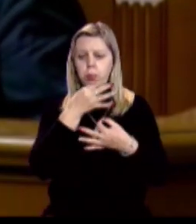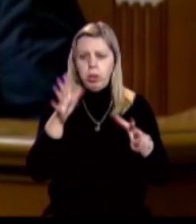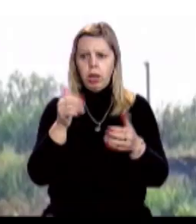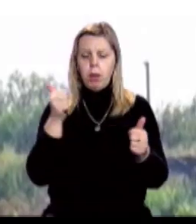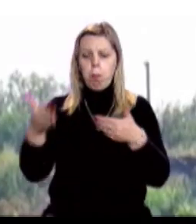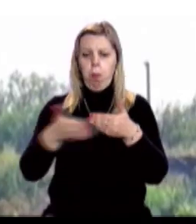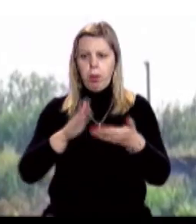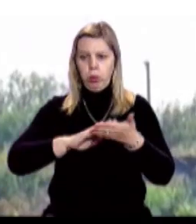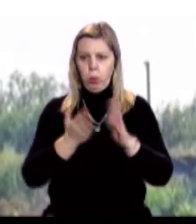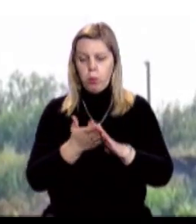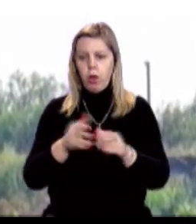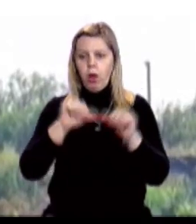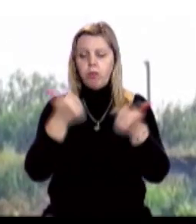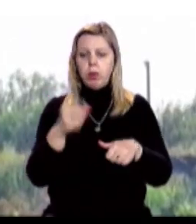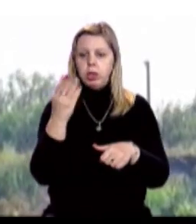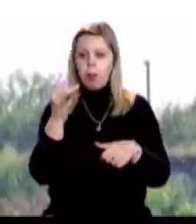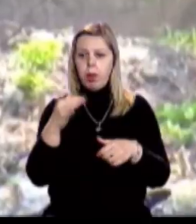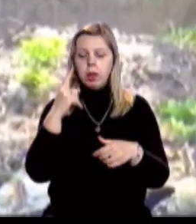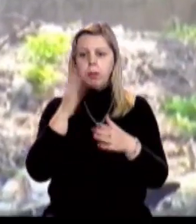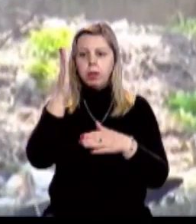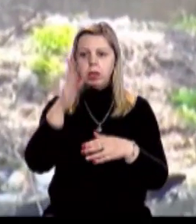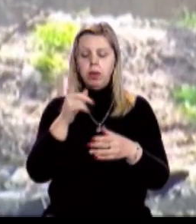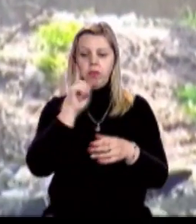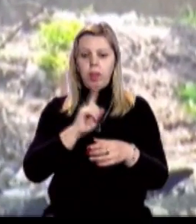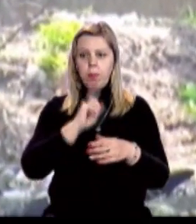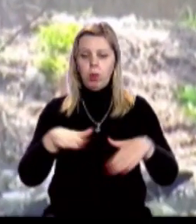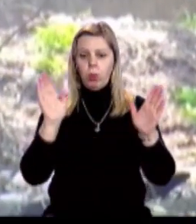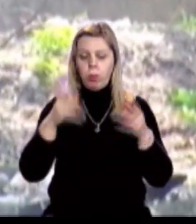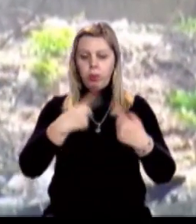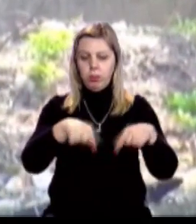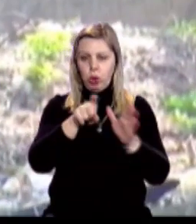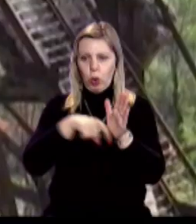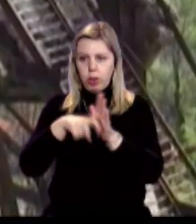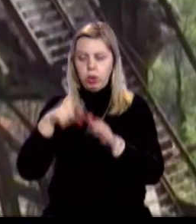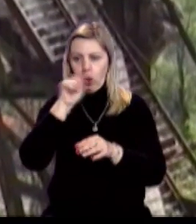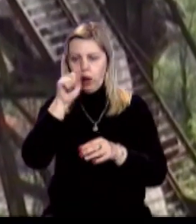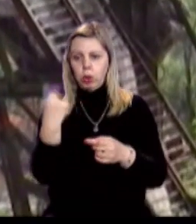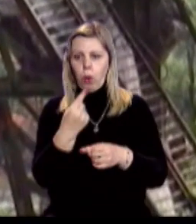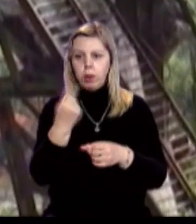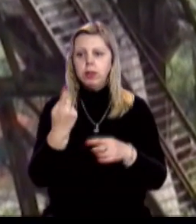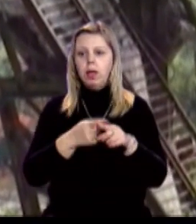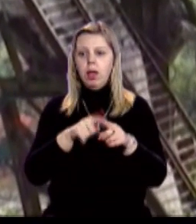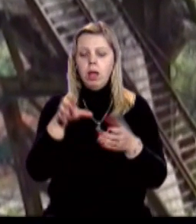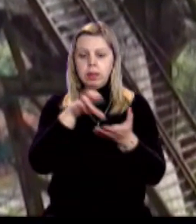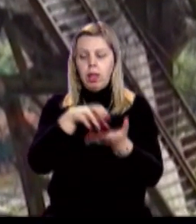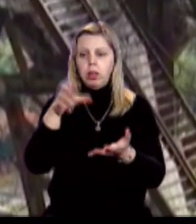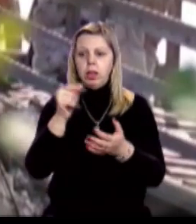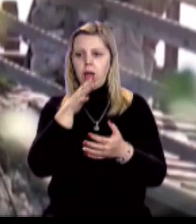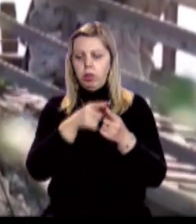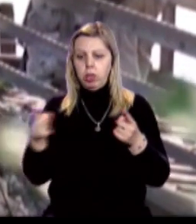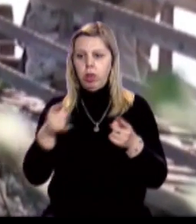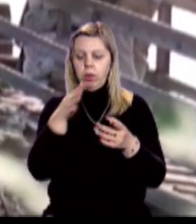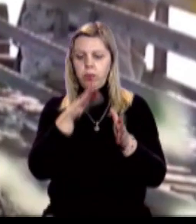попередніх умов. Формула Штайнмаєра передбачає надання тимчасово окупованим частинам Донецької та Луганської областей особливого статусу на час